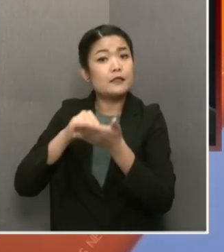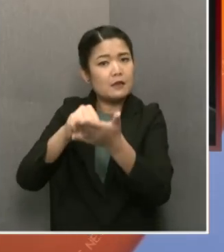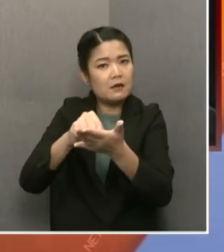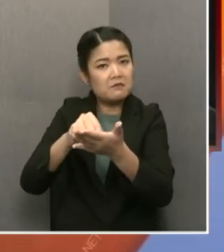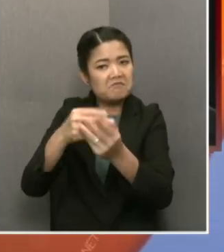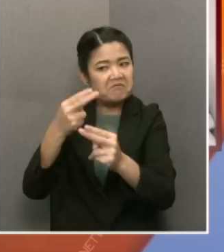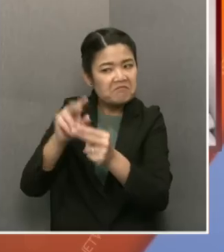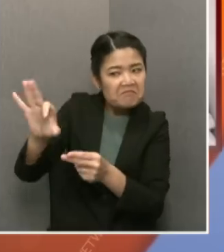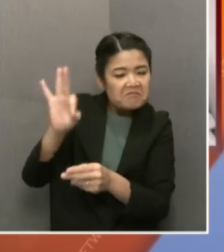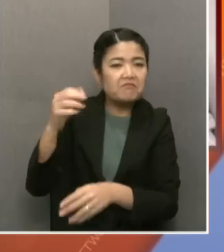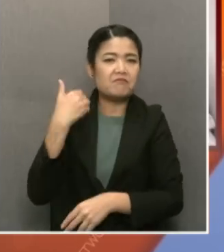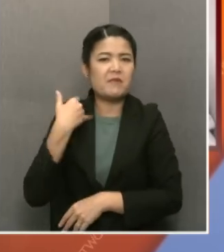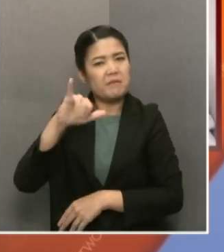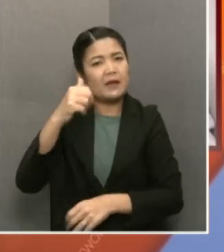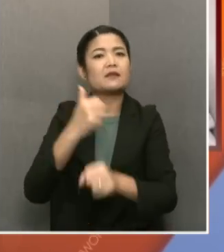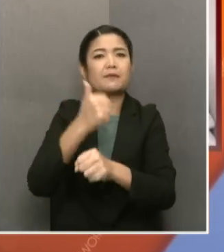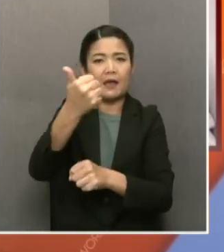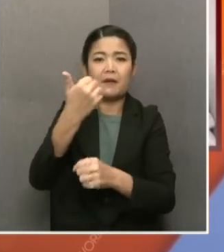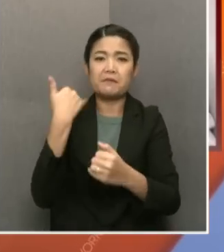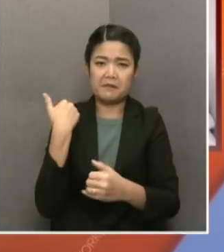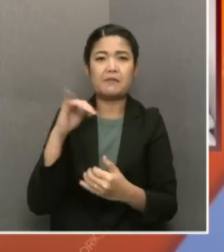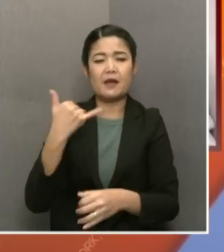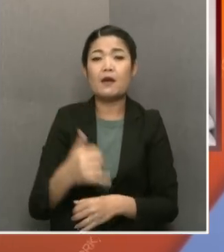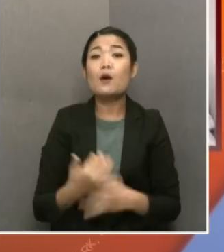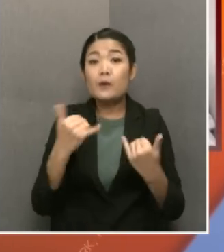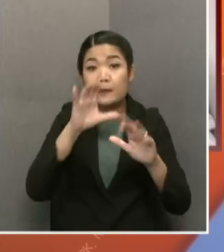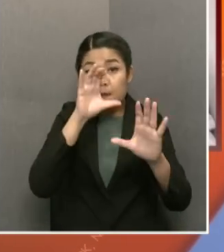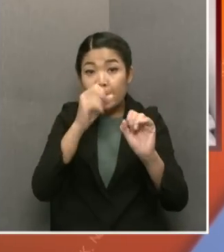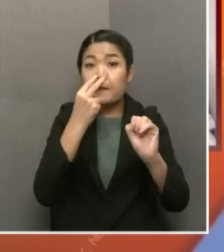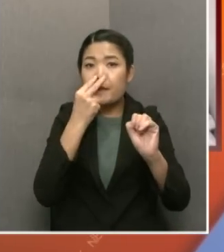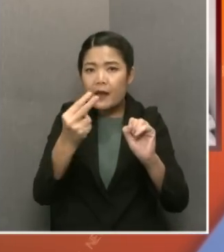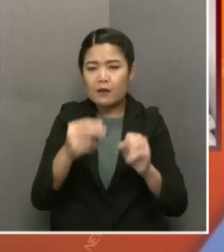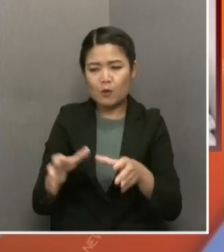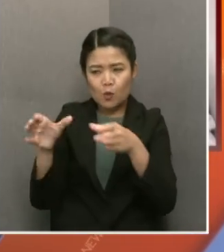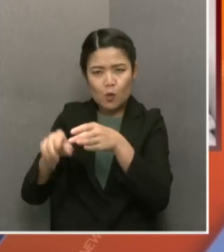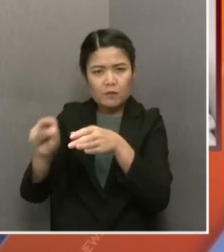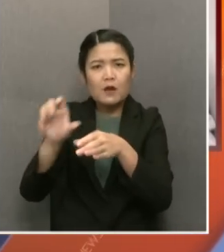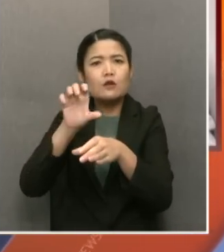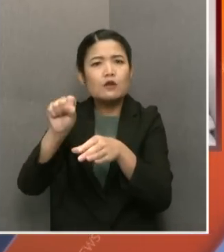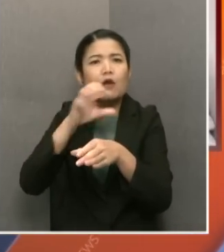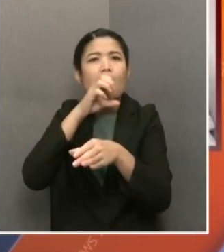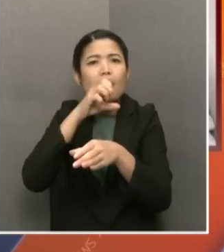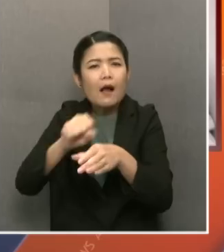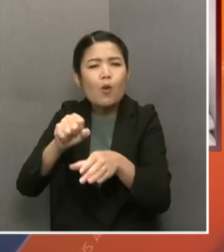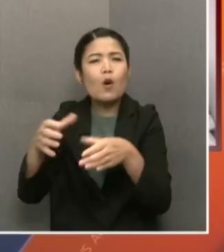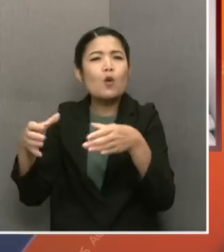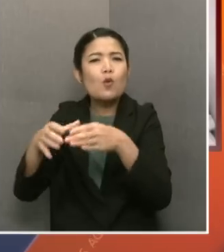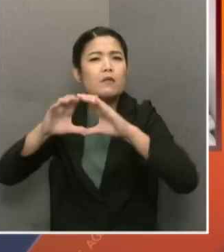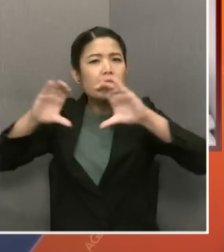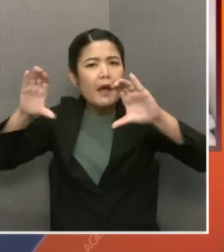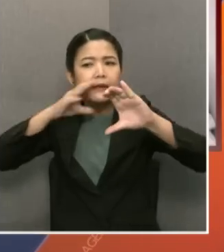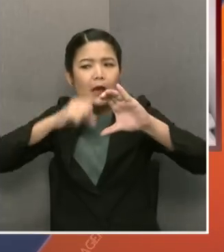ไปได้นะครับนะเพราะวันนี้เเราจะเห็นได้ว่าขั้วอำนาจเดิมเนี่ยเงียบผิดปกติท่ามกลางสถานการณ์การเมืองที่มันไม่